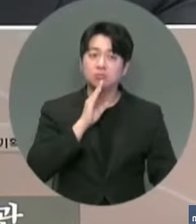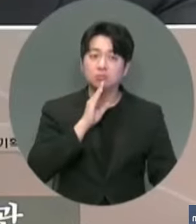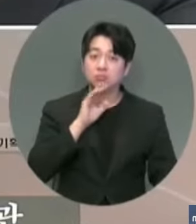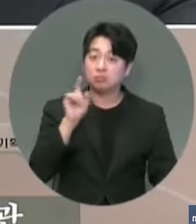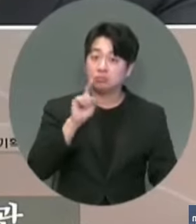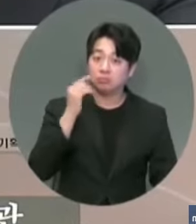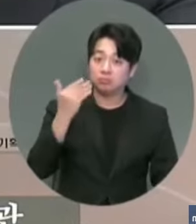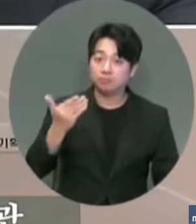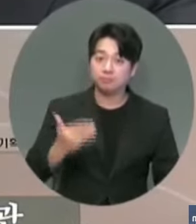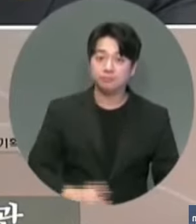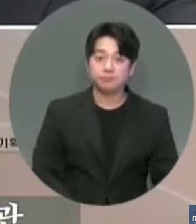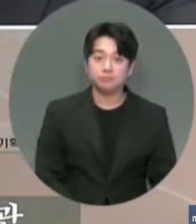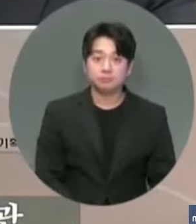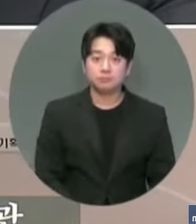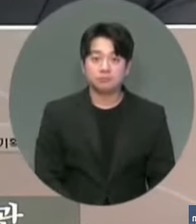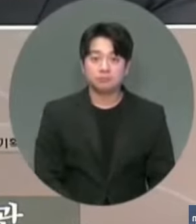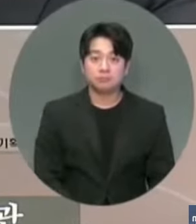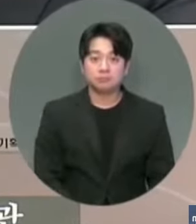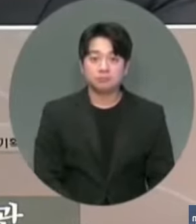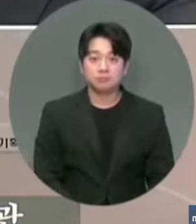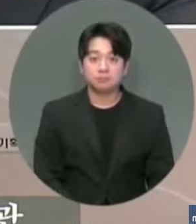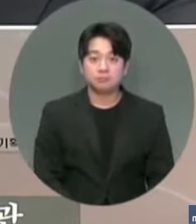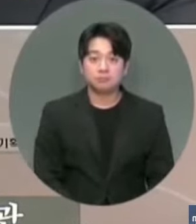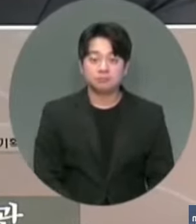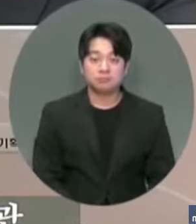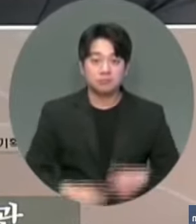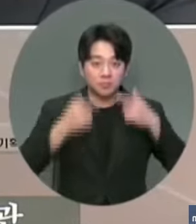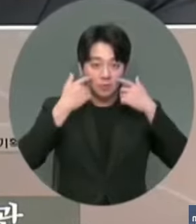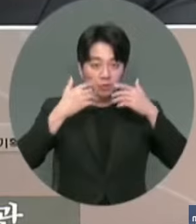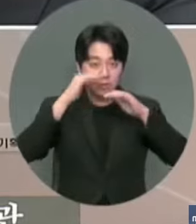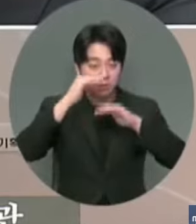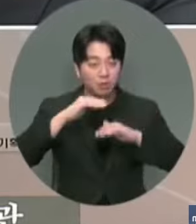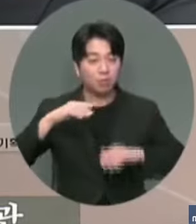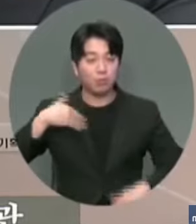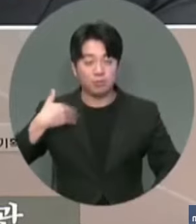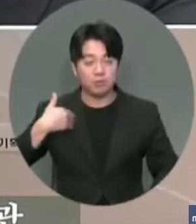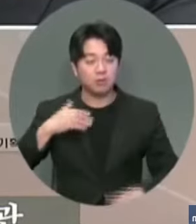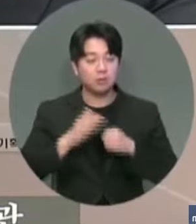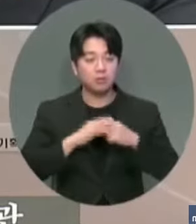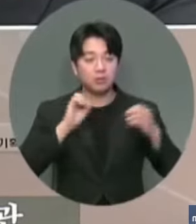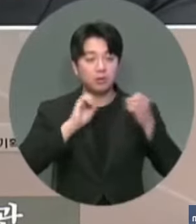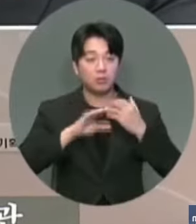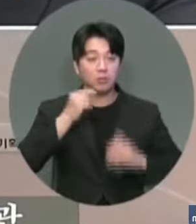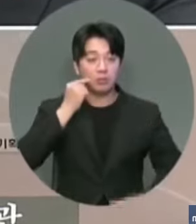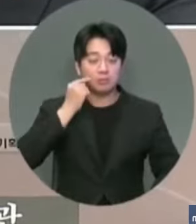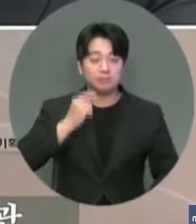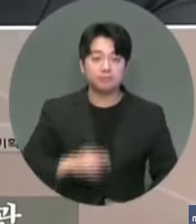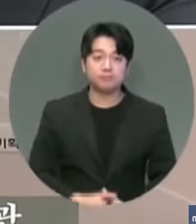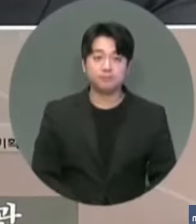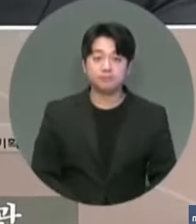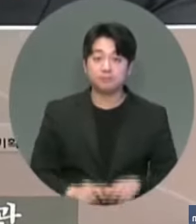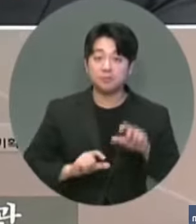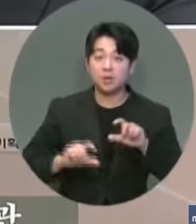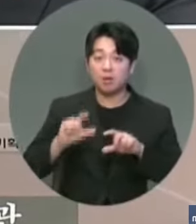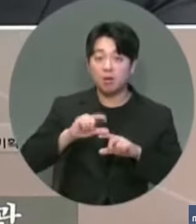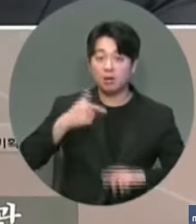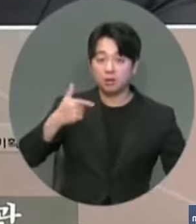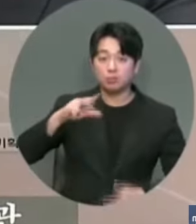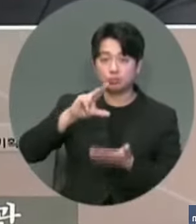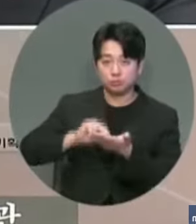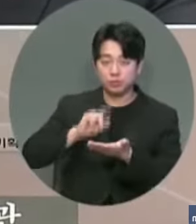생각하십니까? 제가 정확히 내용을 모르기 때문에 답변드리기가 좀 죄송합니다. 어려울 것 같습니다. 예, 그리고 제가 여기서 더큰 문제를 한번